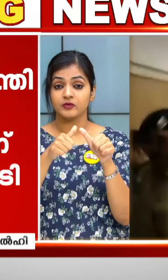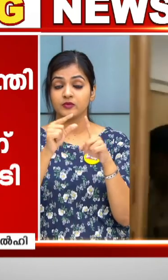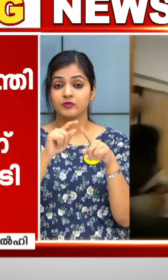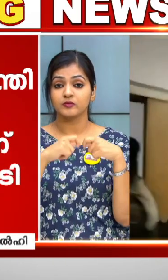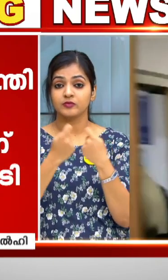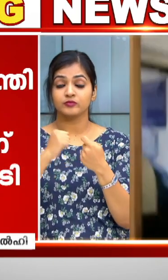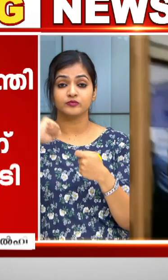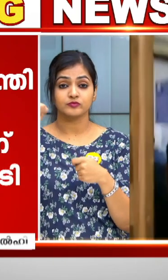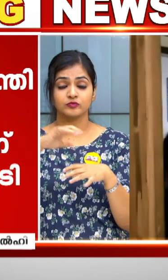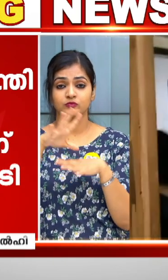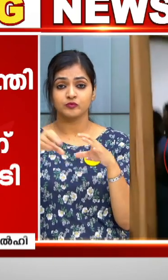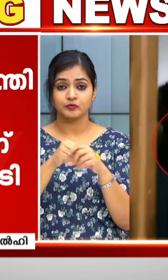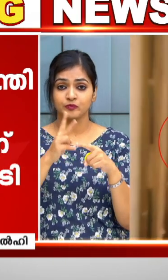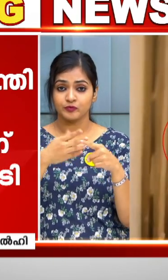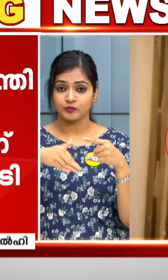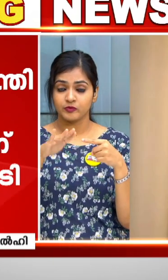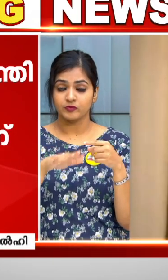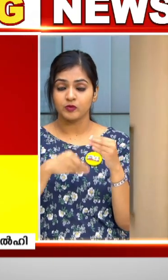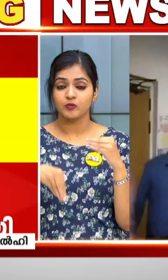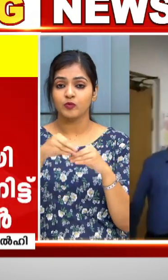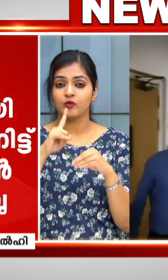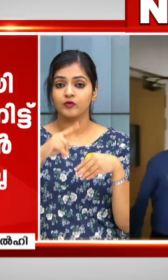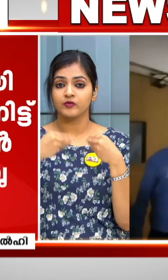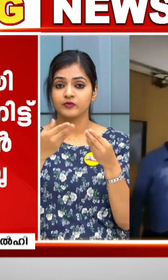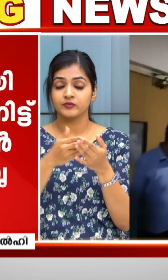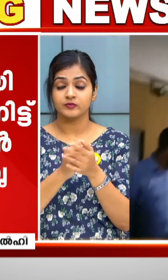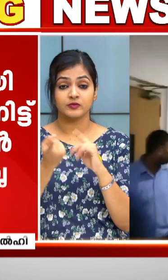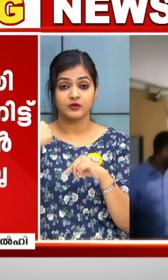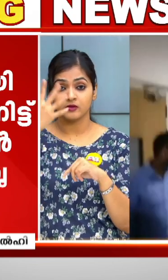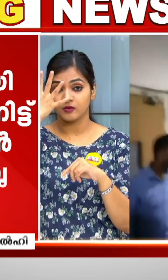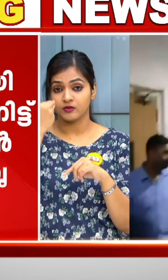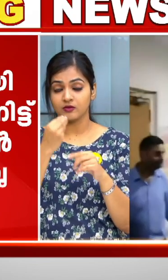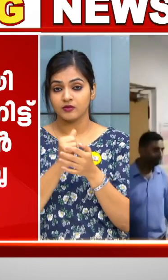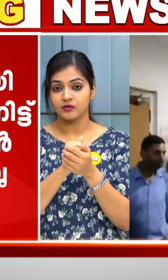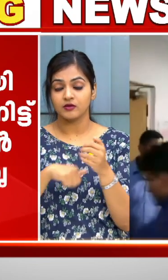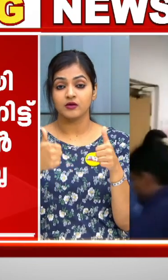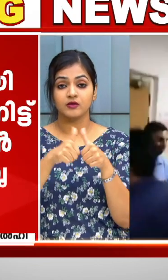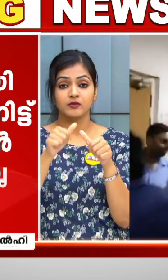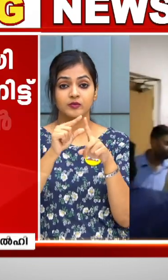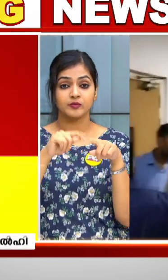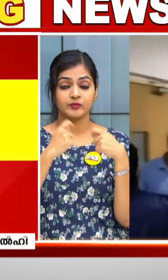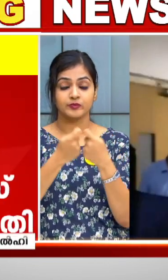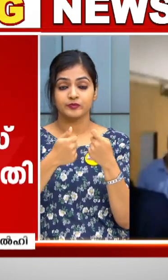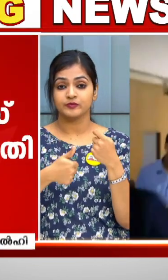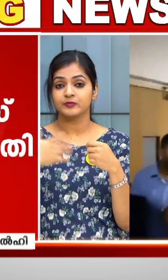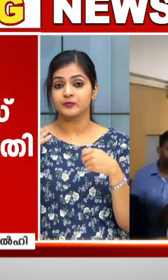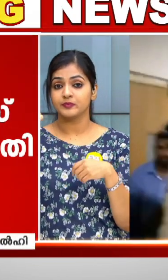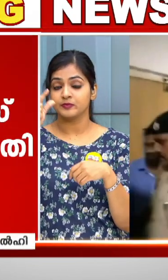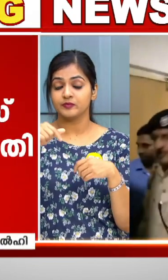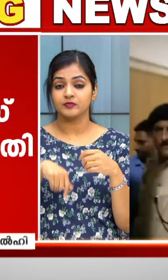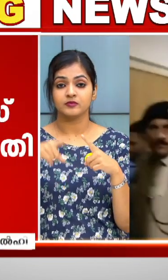ഉൾപ്പെടെ നടത്തി വരുന്നതിനിടെയാണ് ഇത്തരത്തിലൊരു ഉത്തരവ്. ഇന്നലെ രാത്രി ആം ആദ്മി പാർട്ടി മന്ത്രി അതിഷി തിഹാർ ജയിലിന്